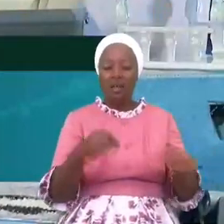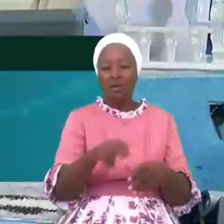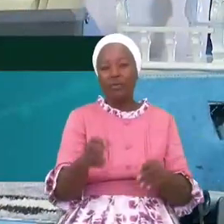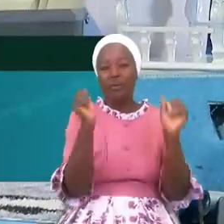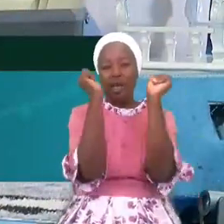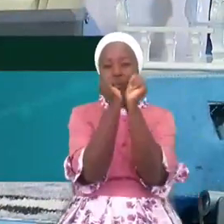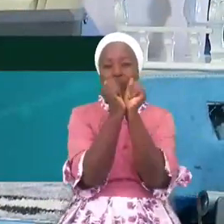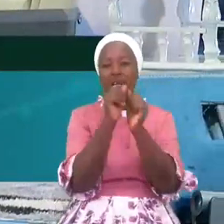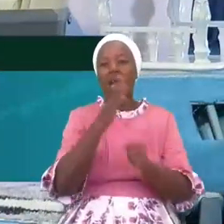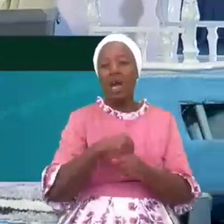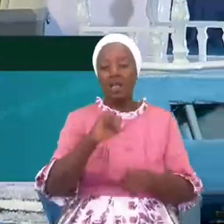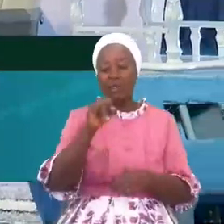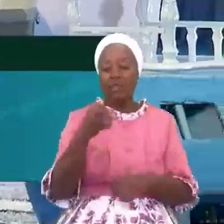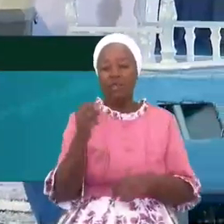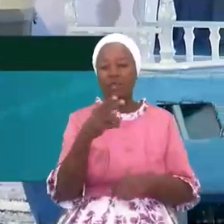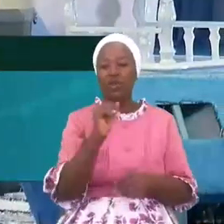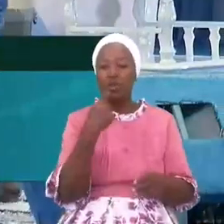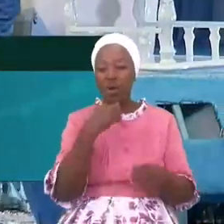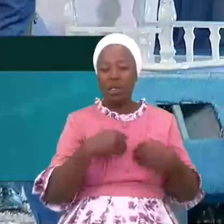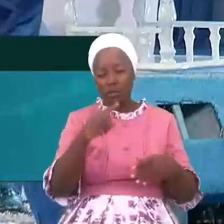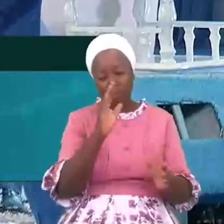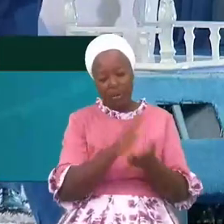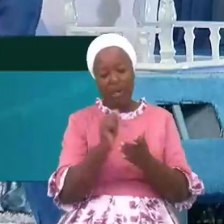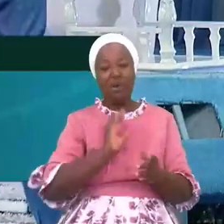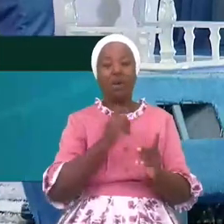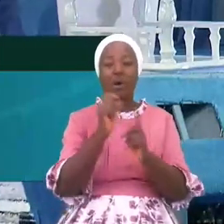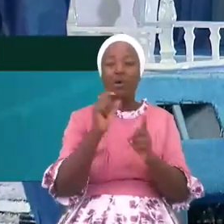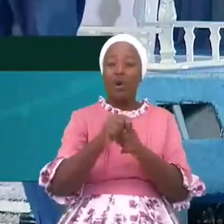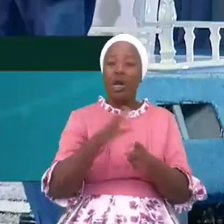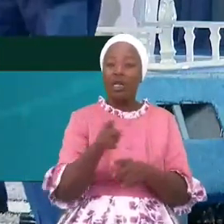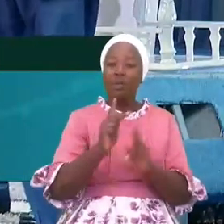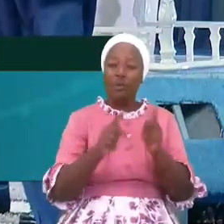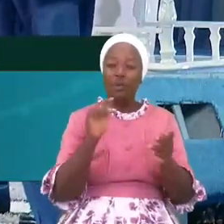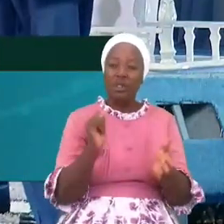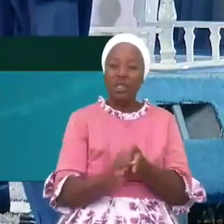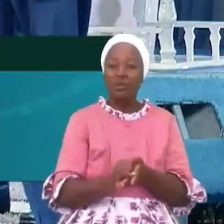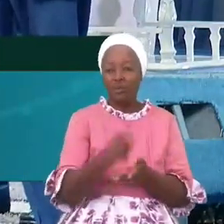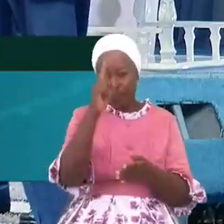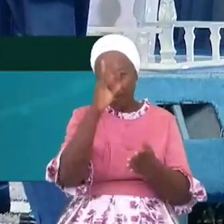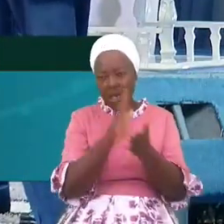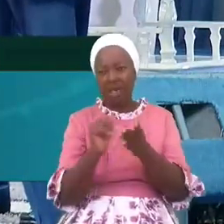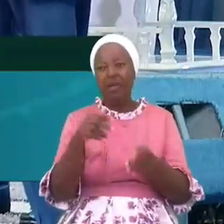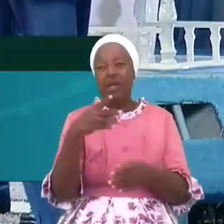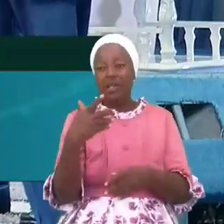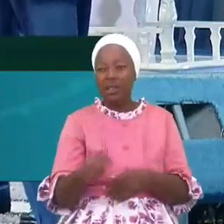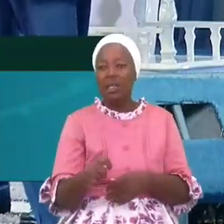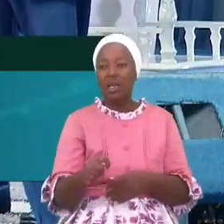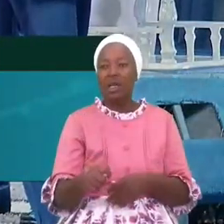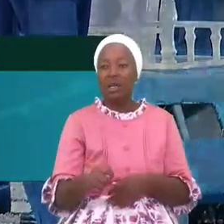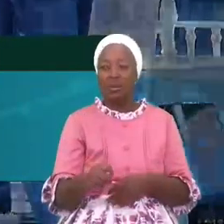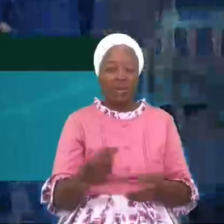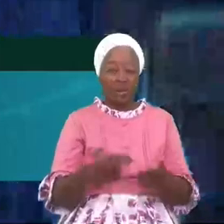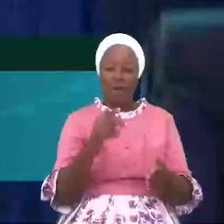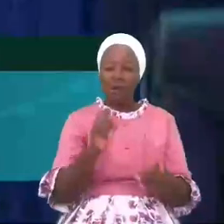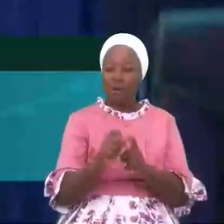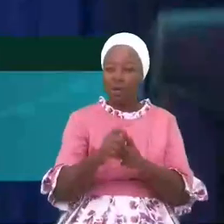Et Josué, qui sont ceux qui ont cru à notre rapport, sont ceux-là. Ceux-là qui ont cru au rapport, ils ont vu le